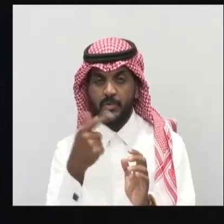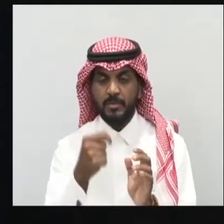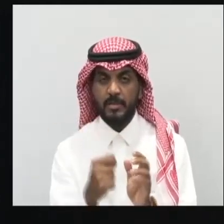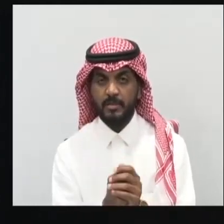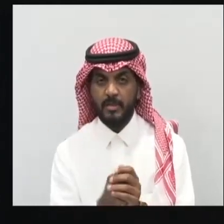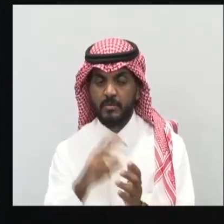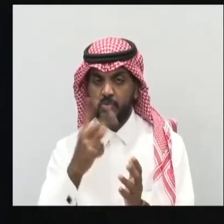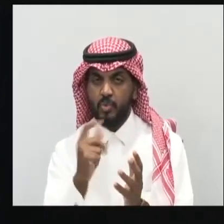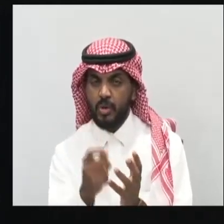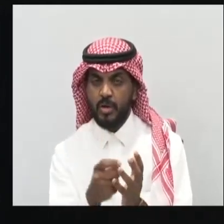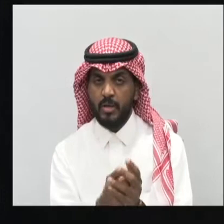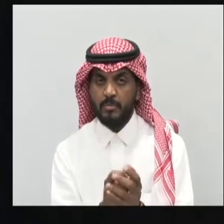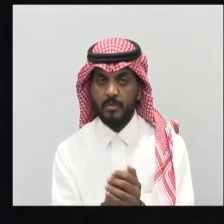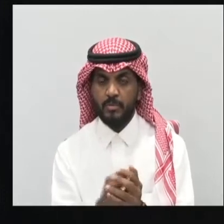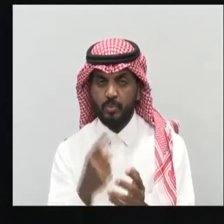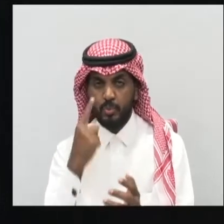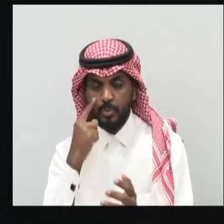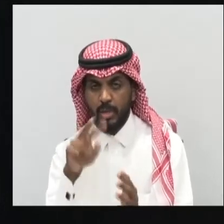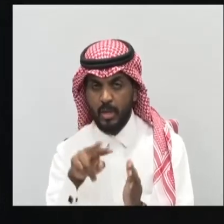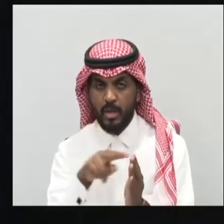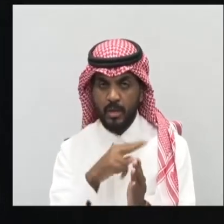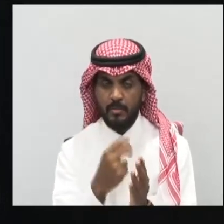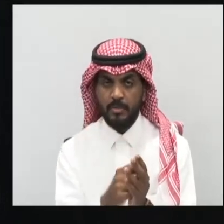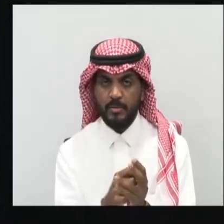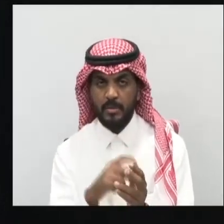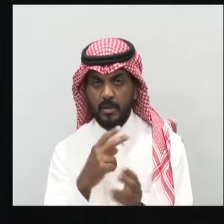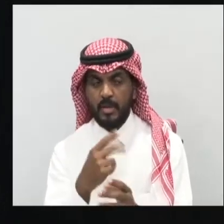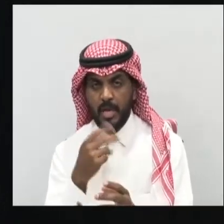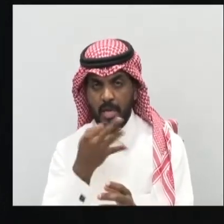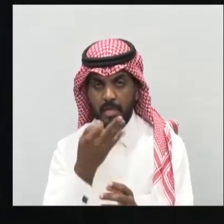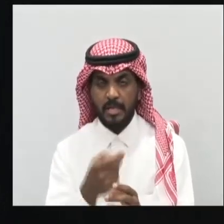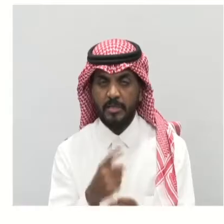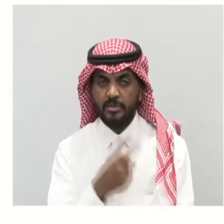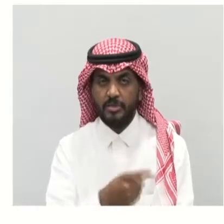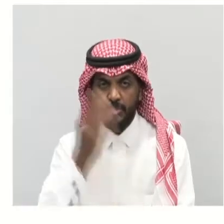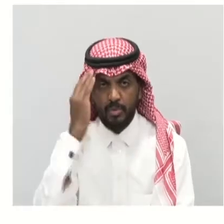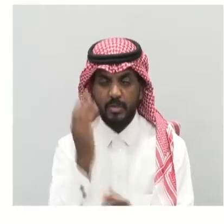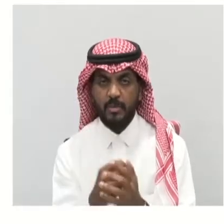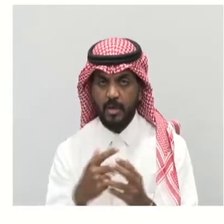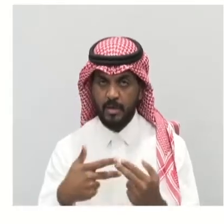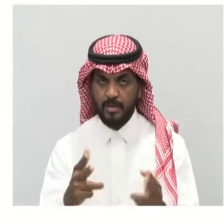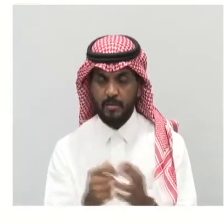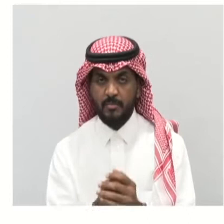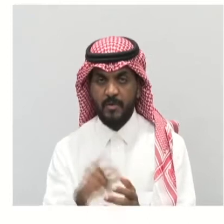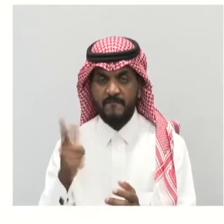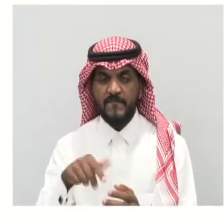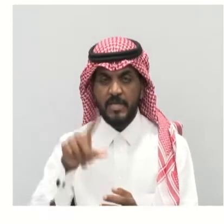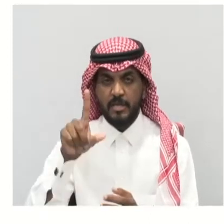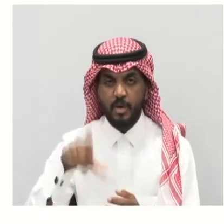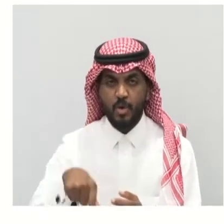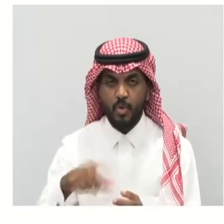117، أمسك قلمي أو بإصبعي أتابع قراءة المعلمة. هيا صغاري، في يوم